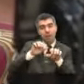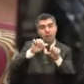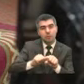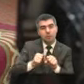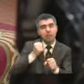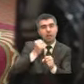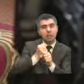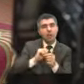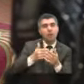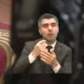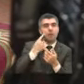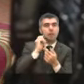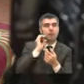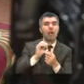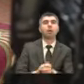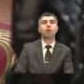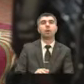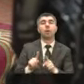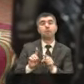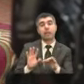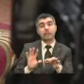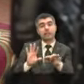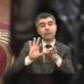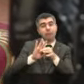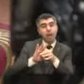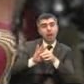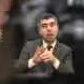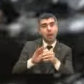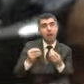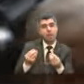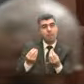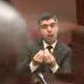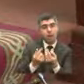من أحكام اتفاقيات، هناك اتفاقيات مبرمة استفدوا منها